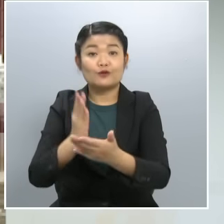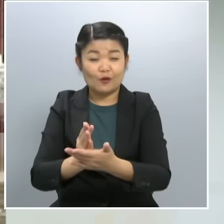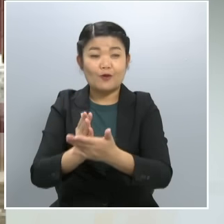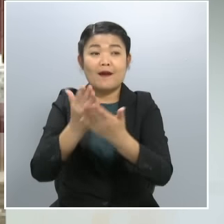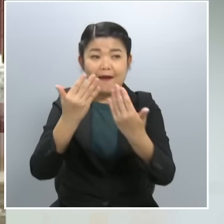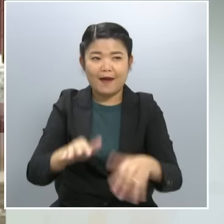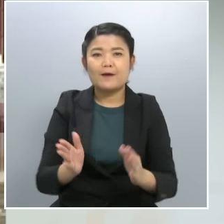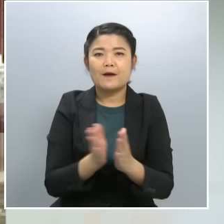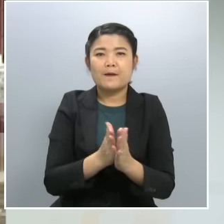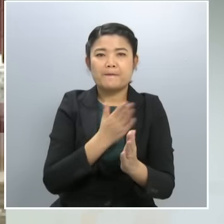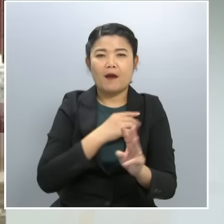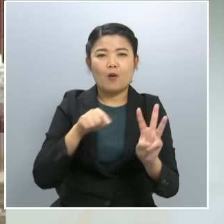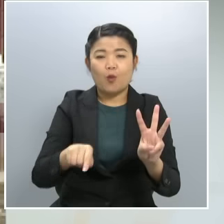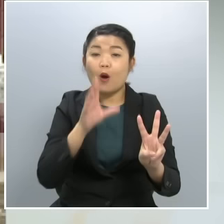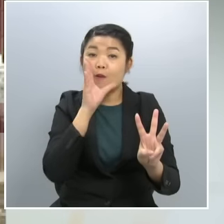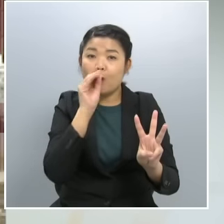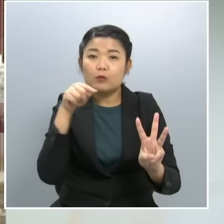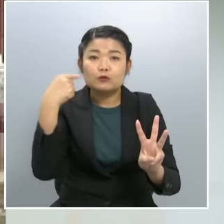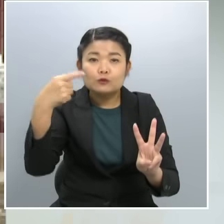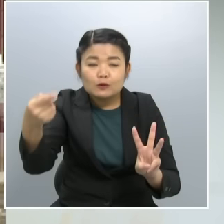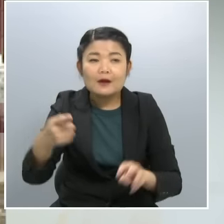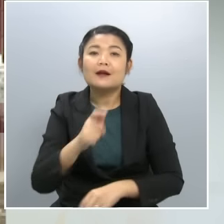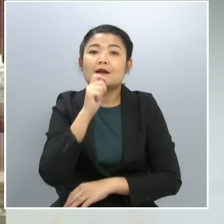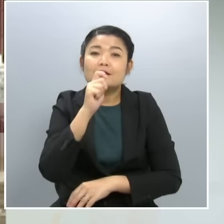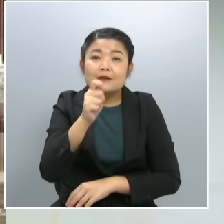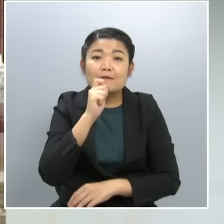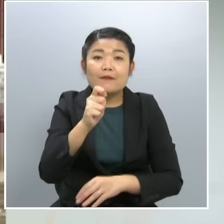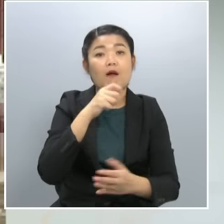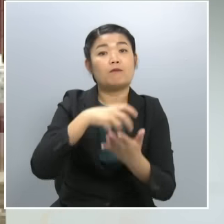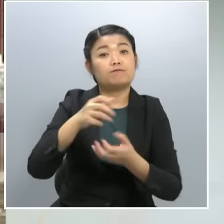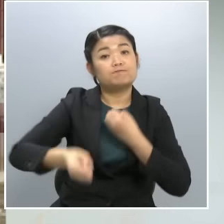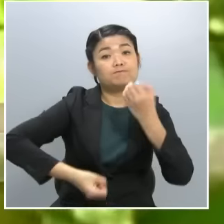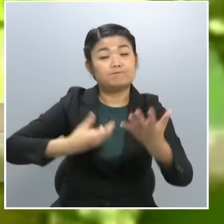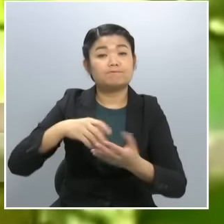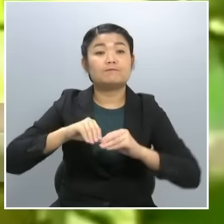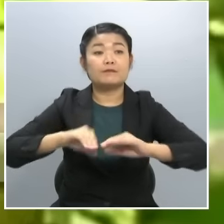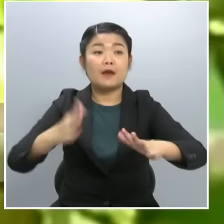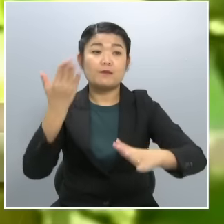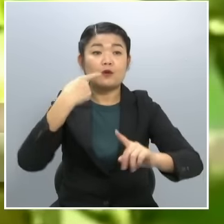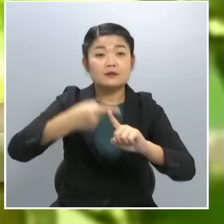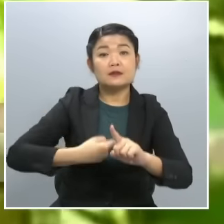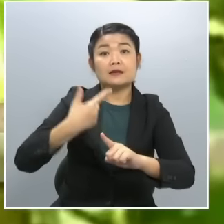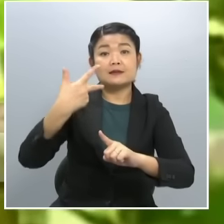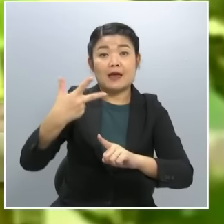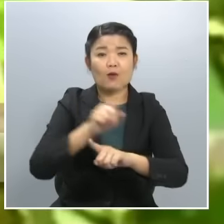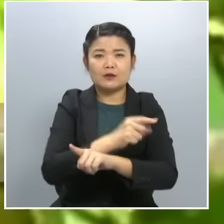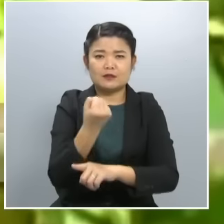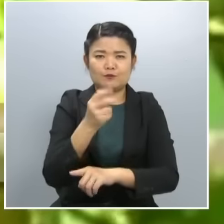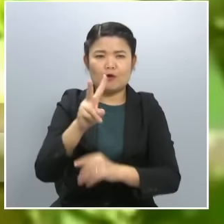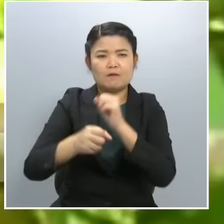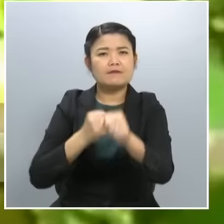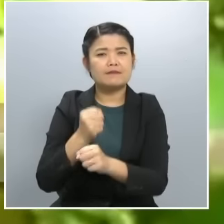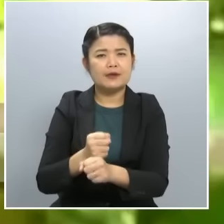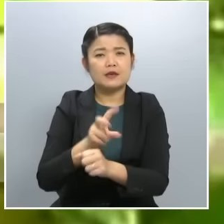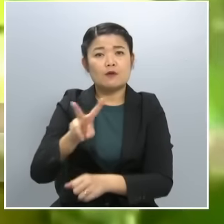วอไปพูดถึงคุณหนุ่มพากันสัมภาษณ์รายการวูดดี้เกิดมาคุยออกอากาศเมื่อ 12มีนาคมปี 55ซึ่ง